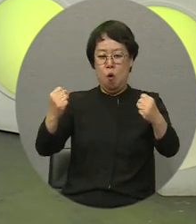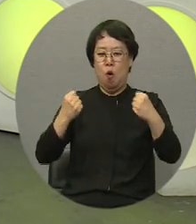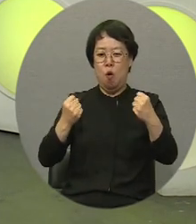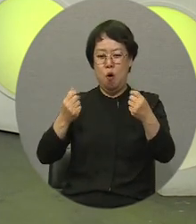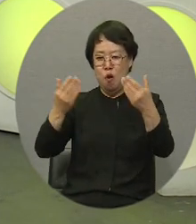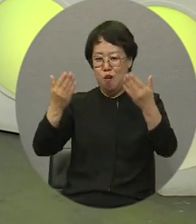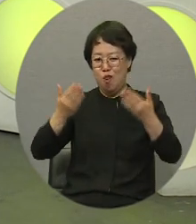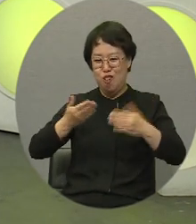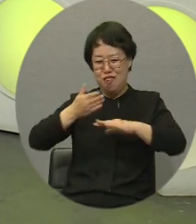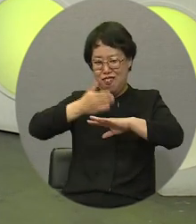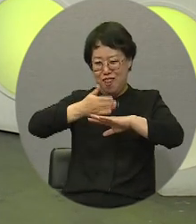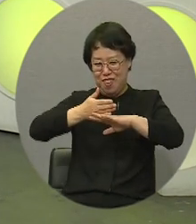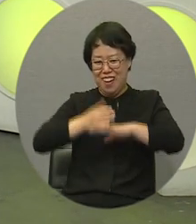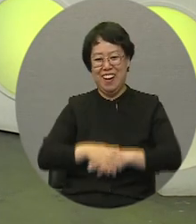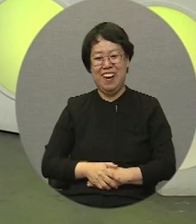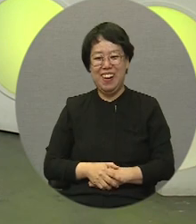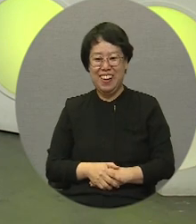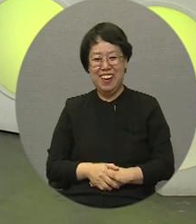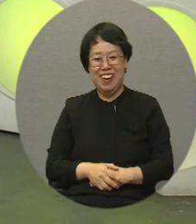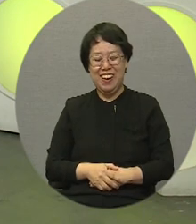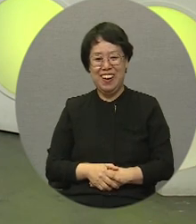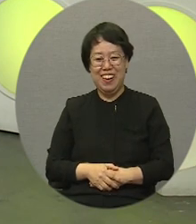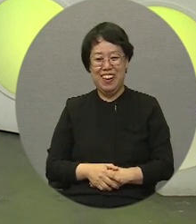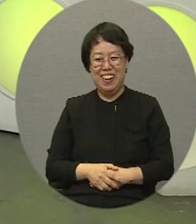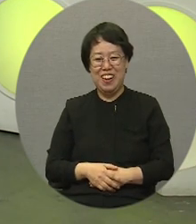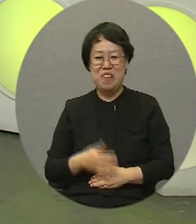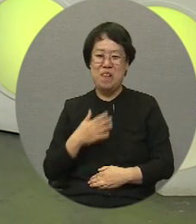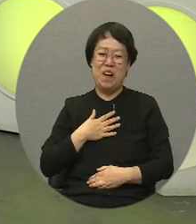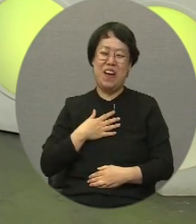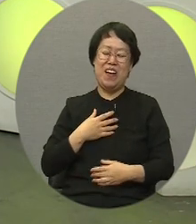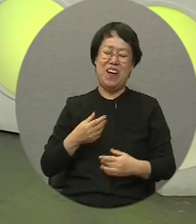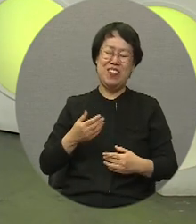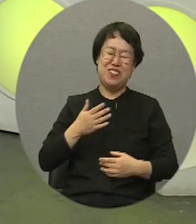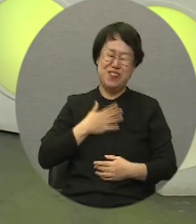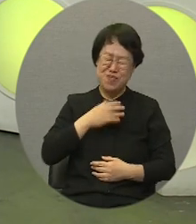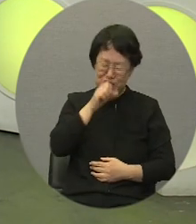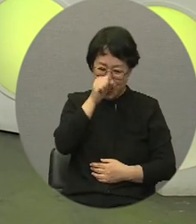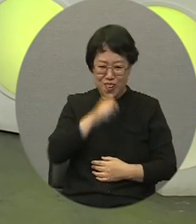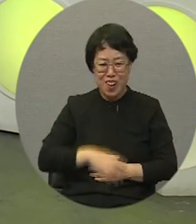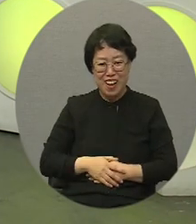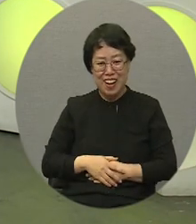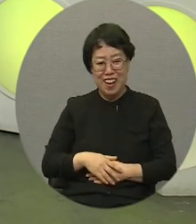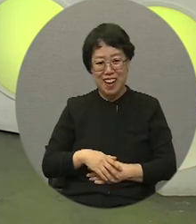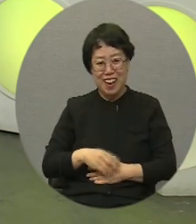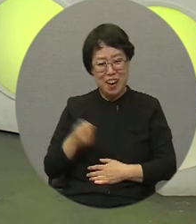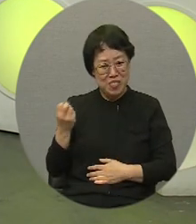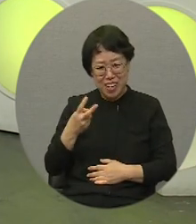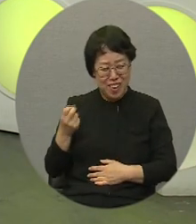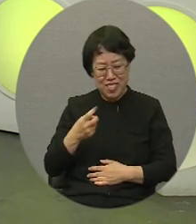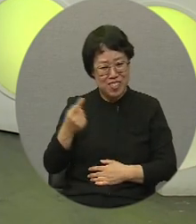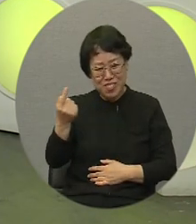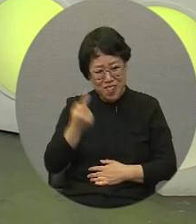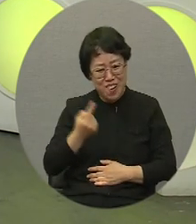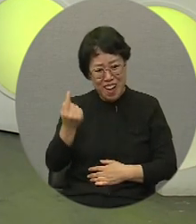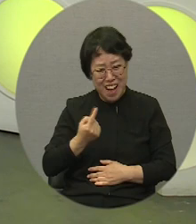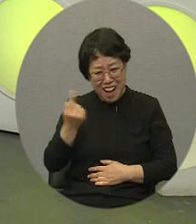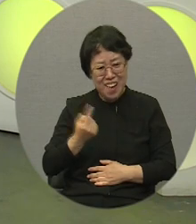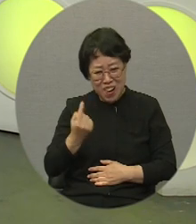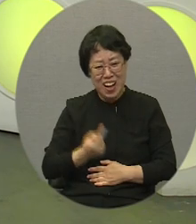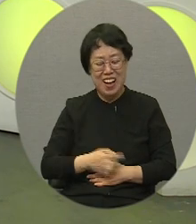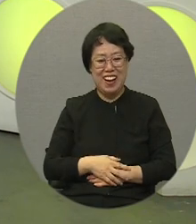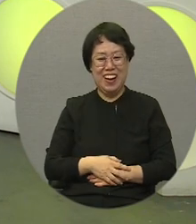아 저도 좀 네. 그렇습니다. 네. 아 좀 종종 나오셔서 좀 들려주세요. 글쎄. 네. 그